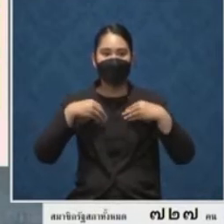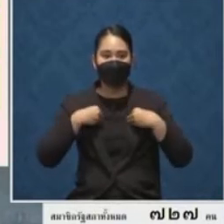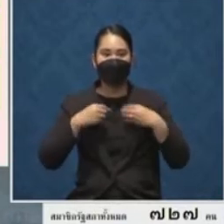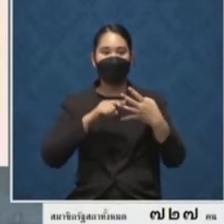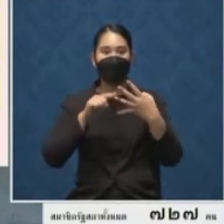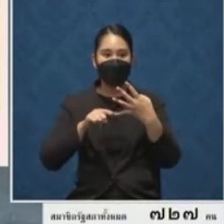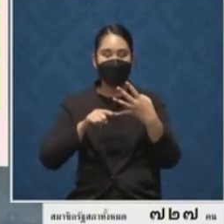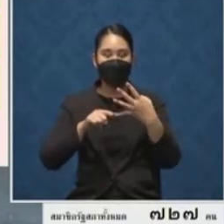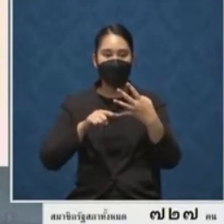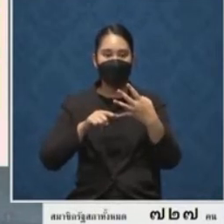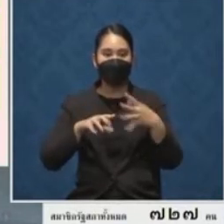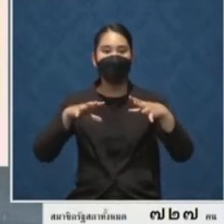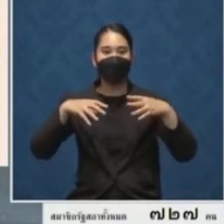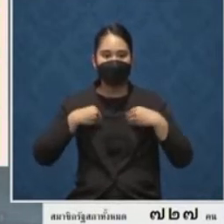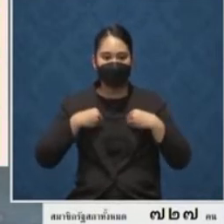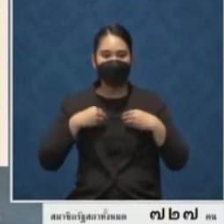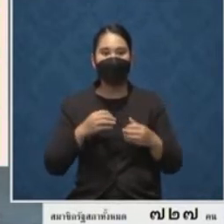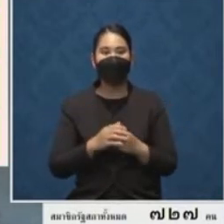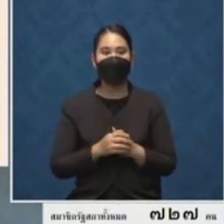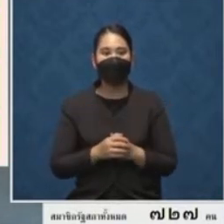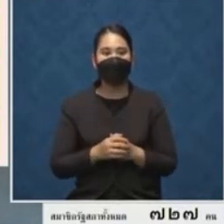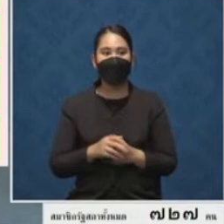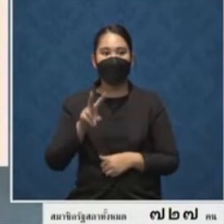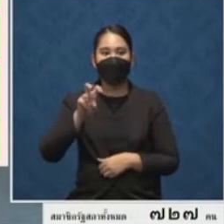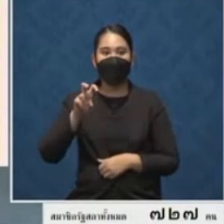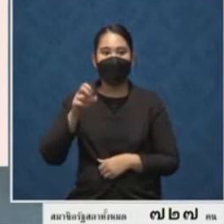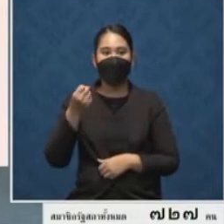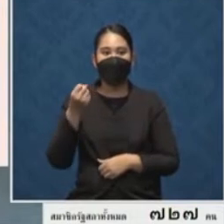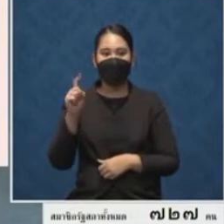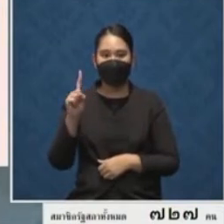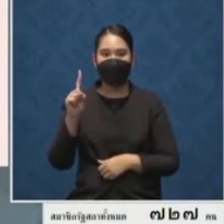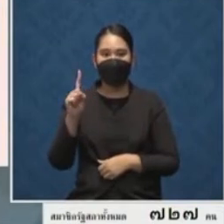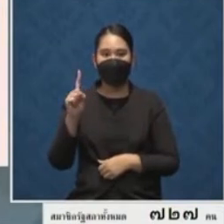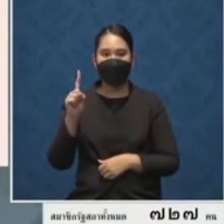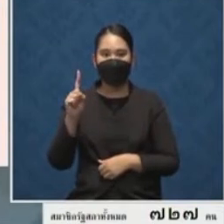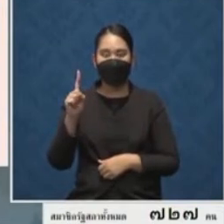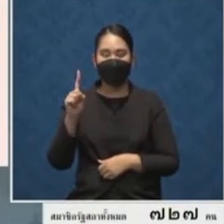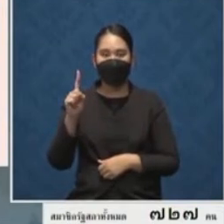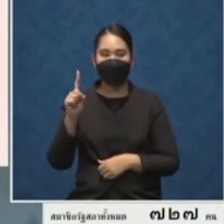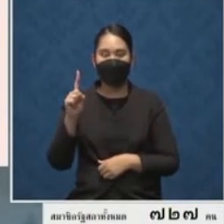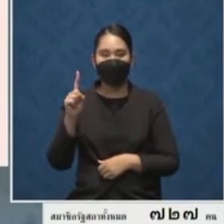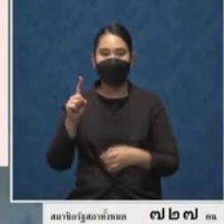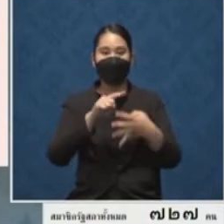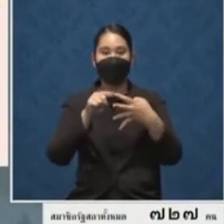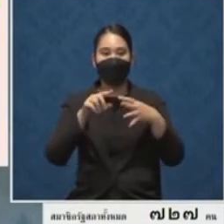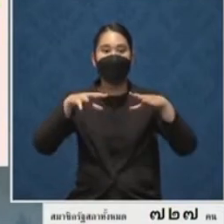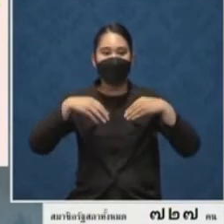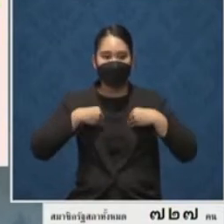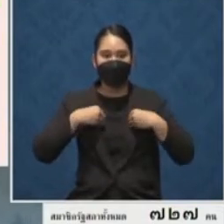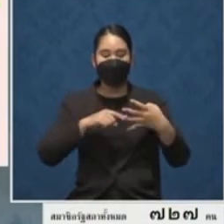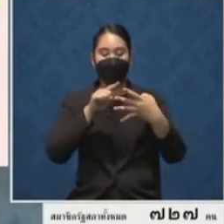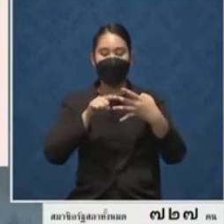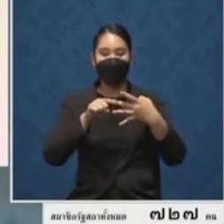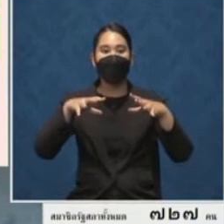รับหลักการ 211นายเท่าพิภพลิ้มจิตกร 1รับหลักการ2รับหลักการ3